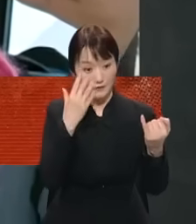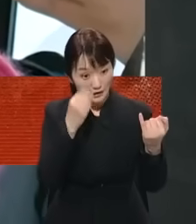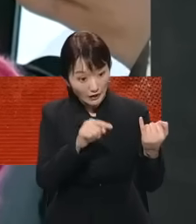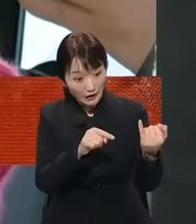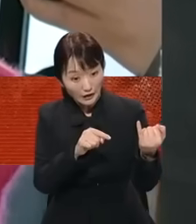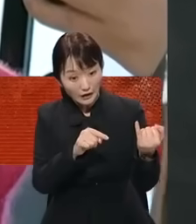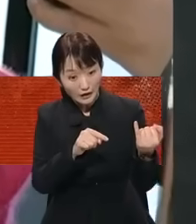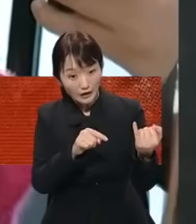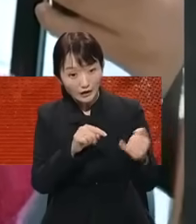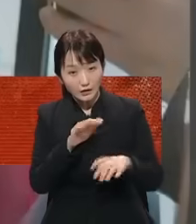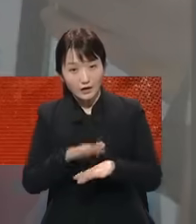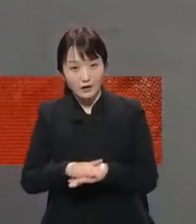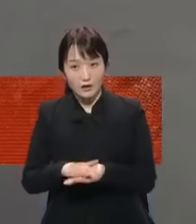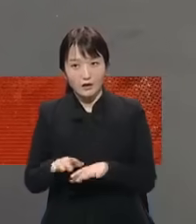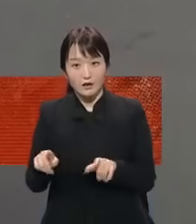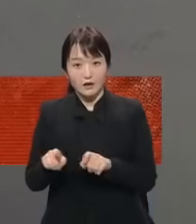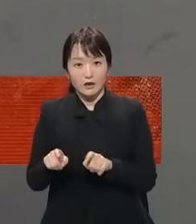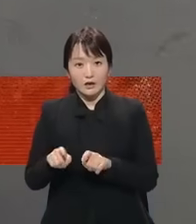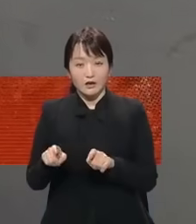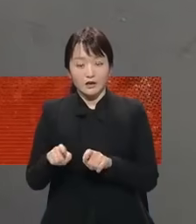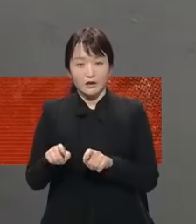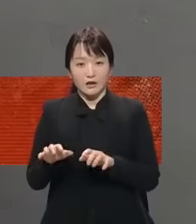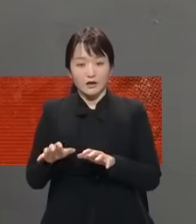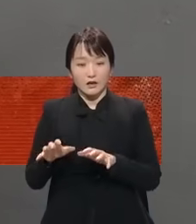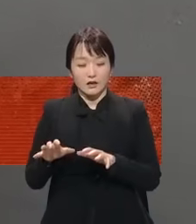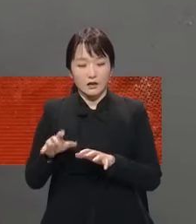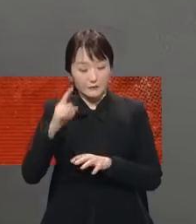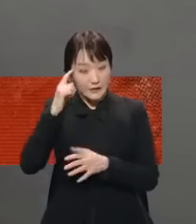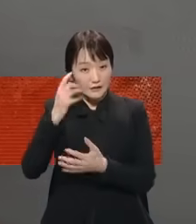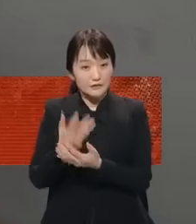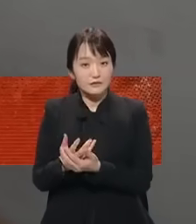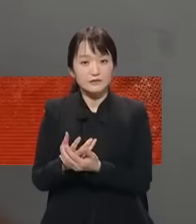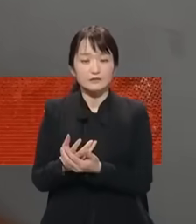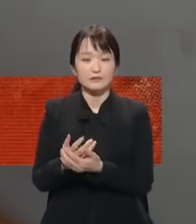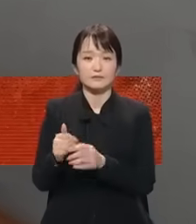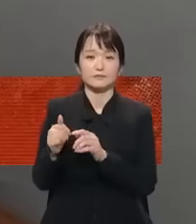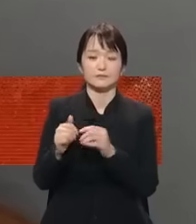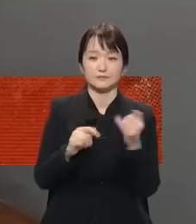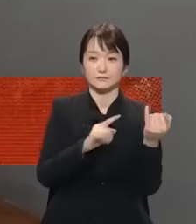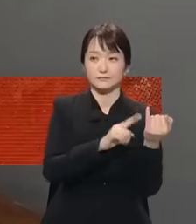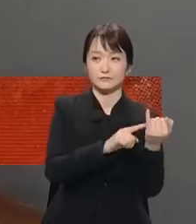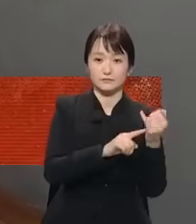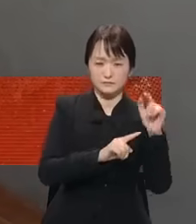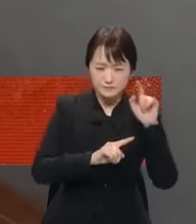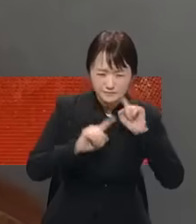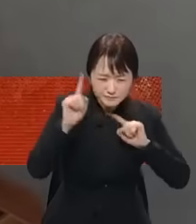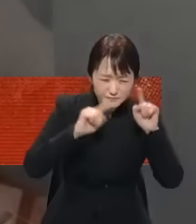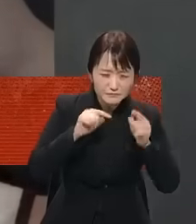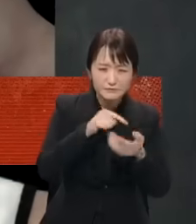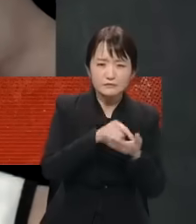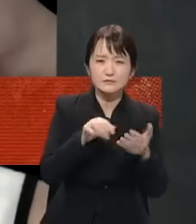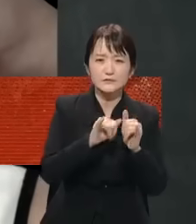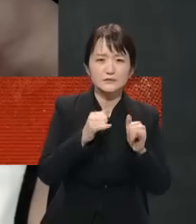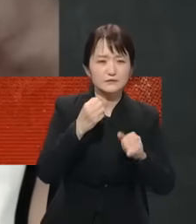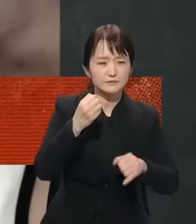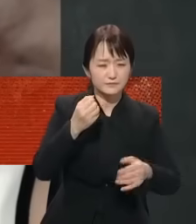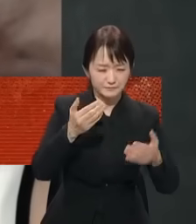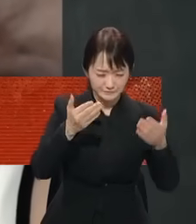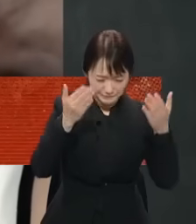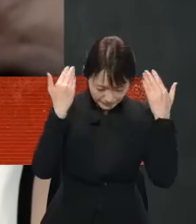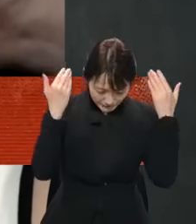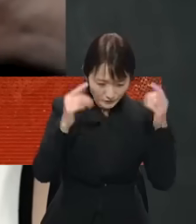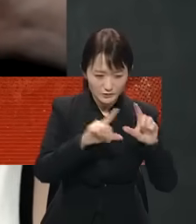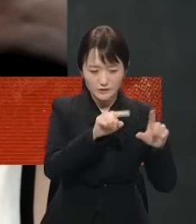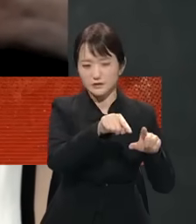보자마자 정말 손이 덜덜덜덜 떨릴 정도로 충격을 받았고 이 S씨가 상처 입은 피해자들을 잊고 지내는 것 같아서 이대로는